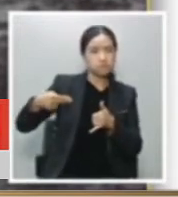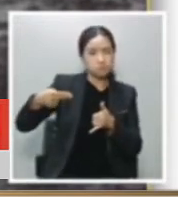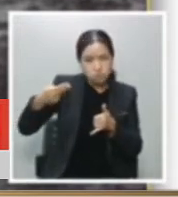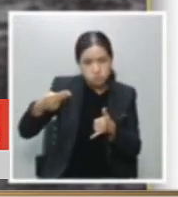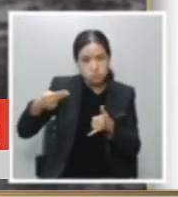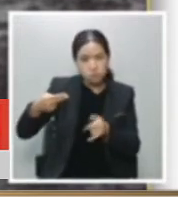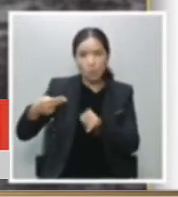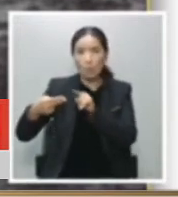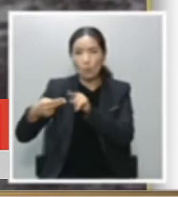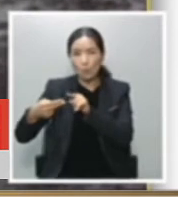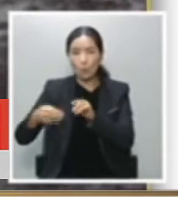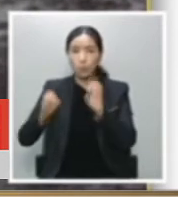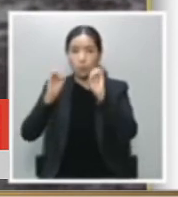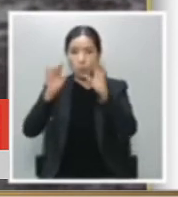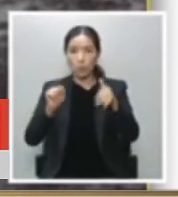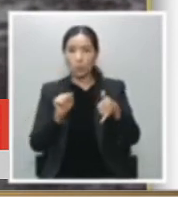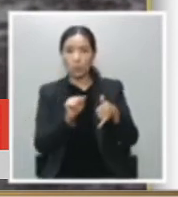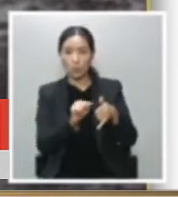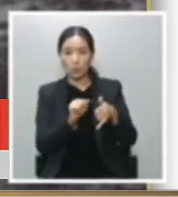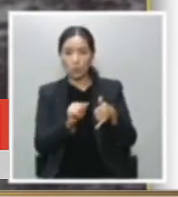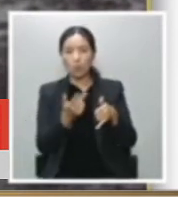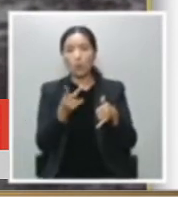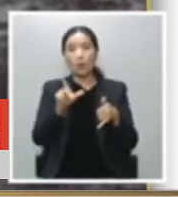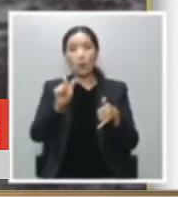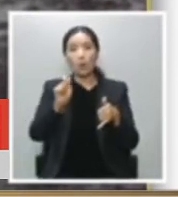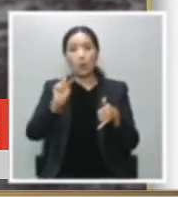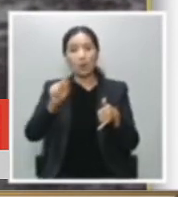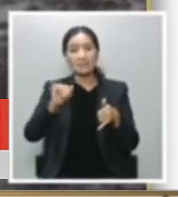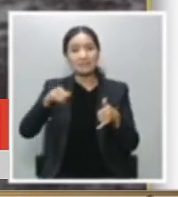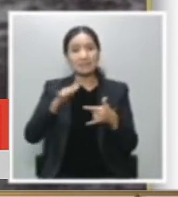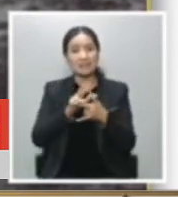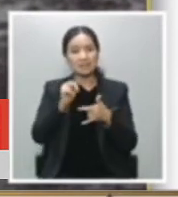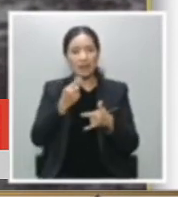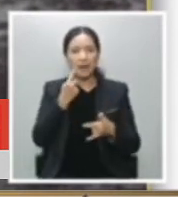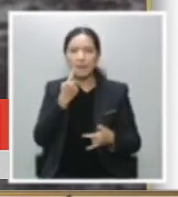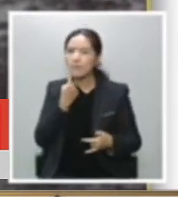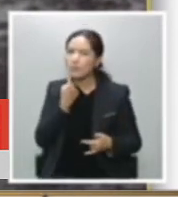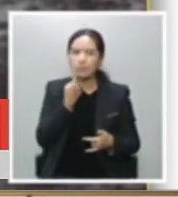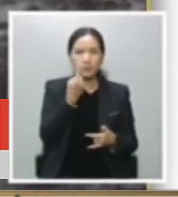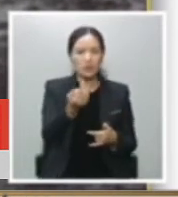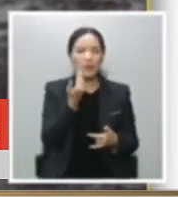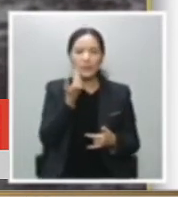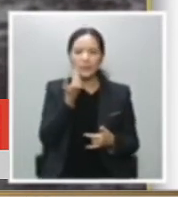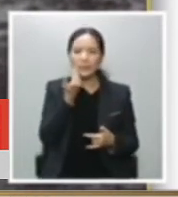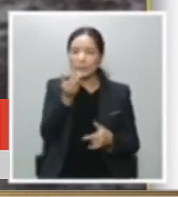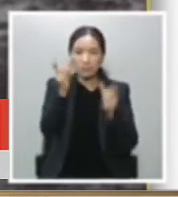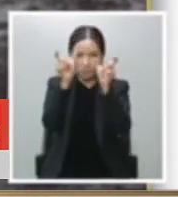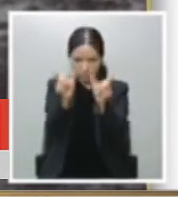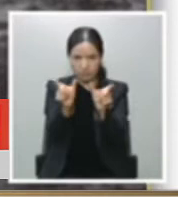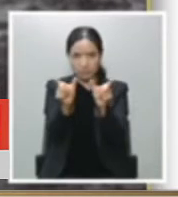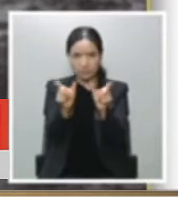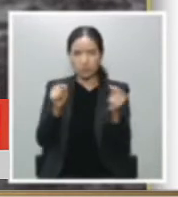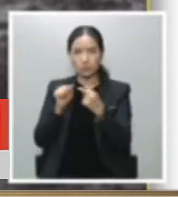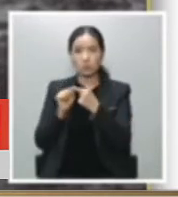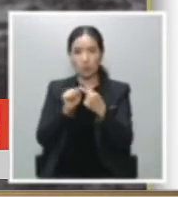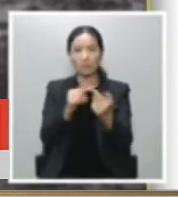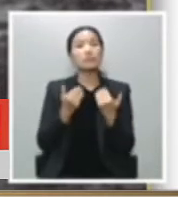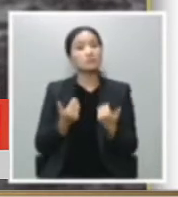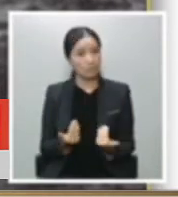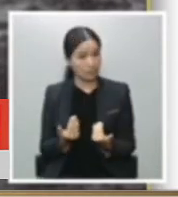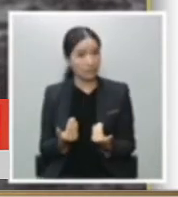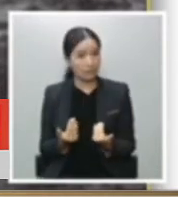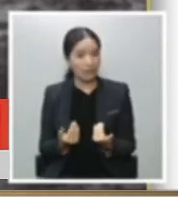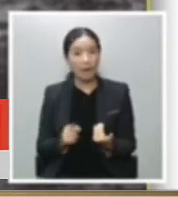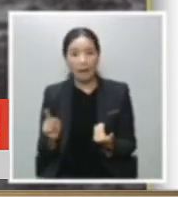คนนั้นครูครองจันดาวงศ์ได้เอ่ยขึ้นเป็นวลีเด็ดจนถึงปัจจุบัน